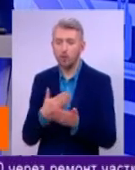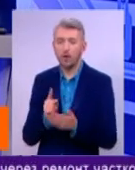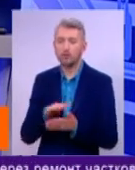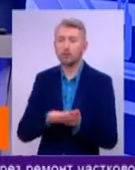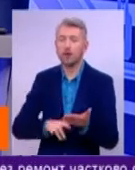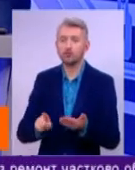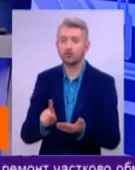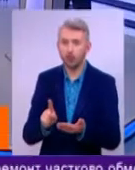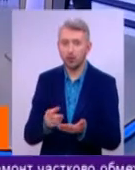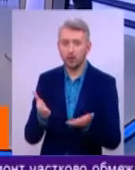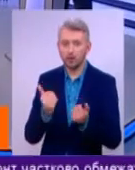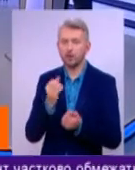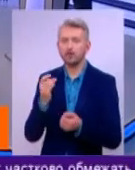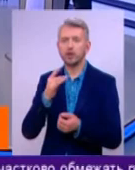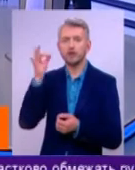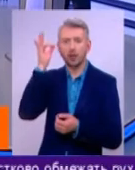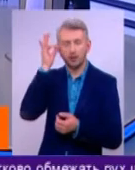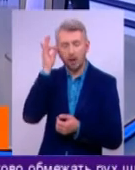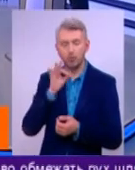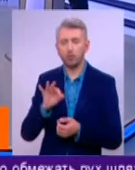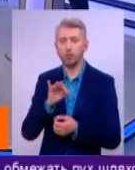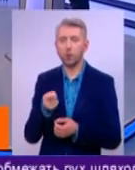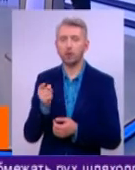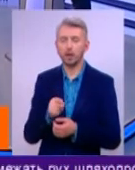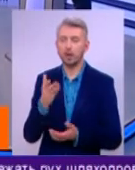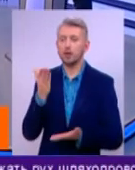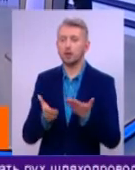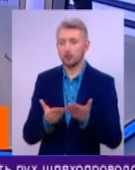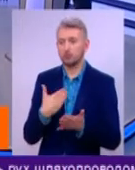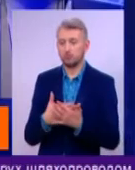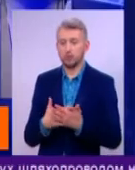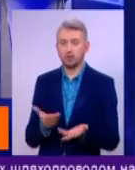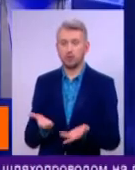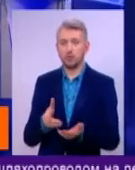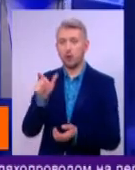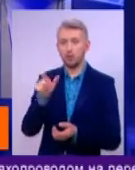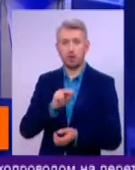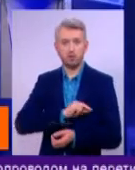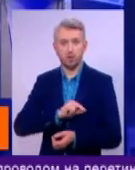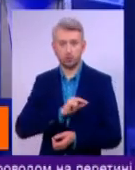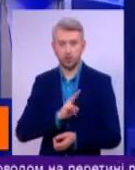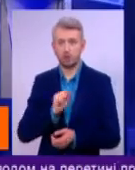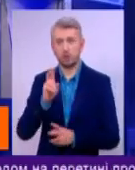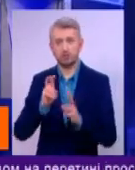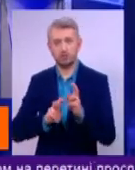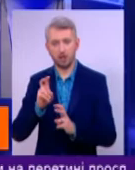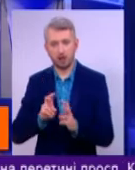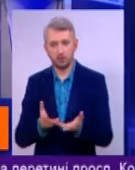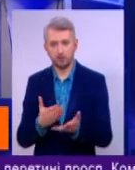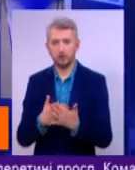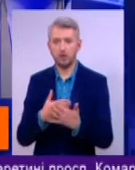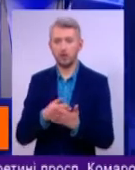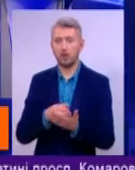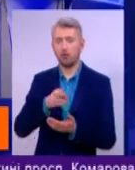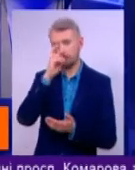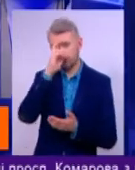буде далі? Давайте ще раз нагадаємо про те, якщо, ну, от, приклад, людина працює на підприємстві, там, скажімо,